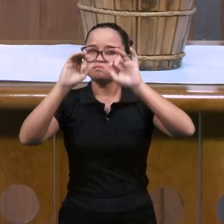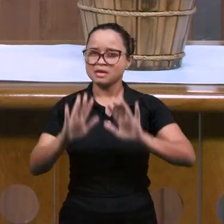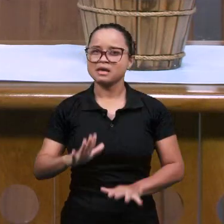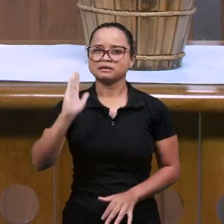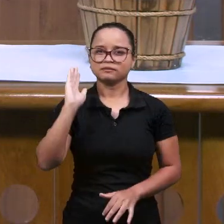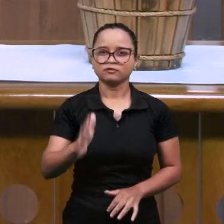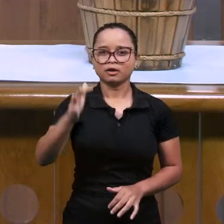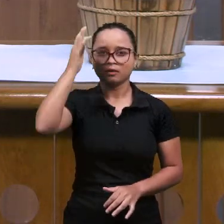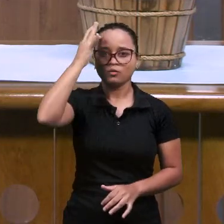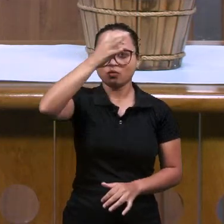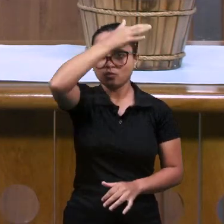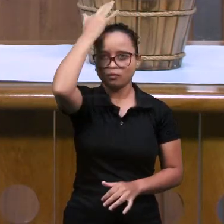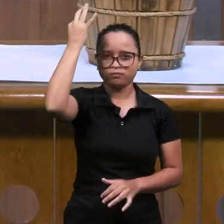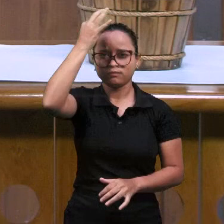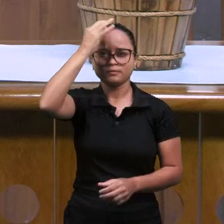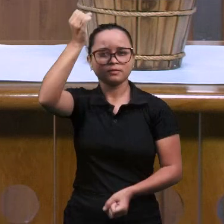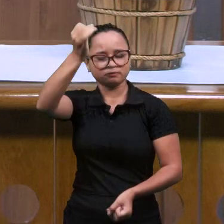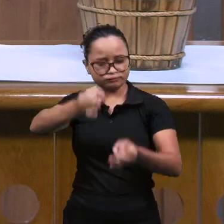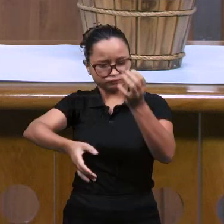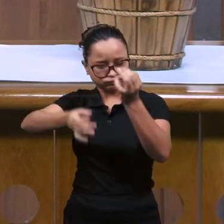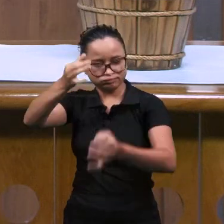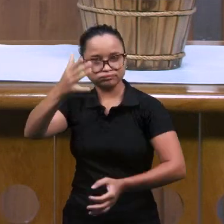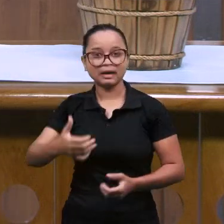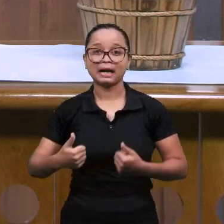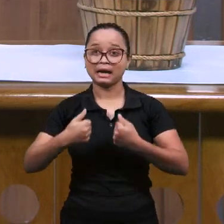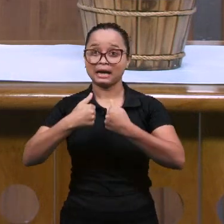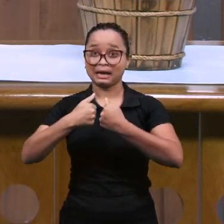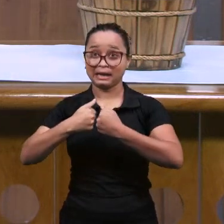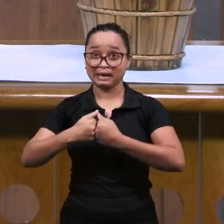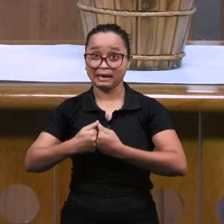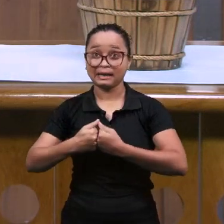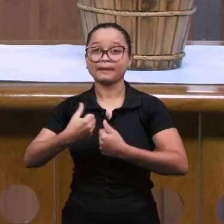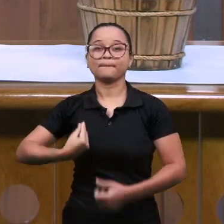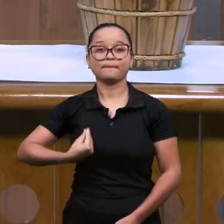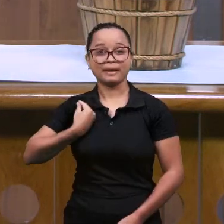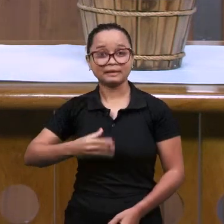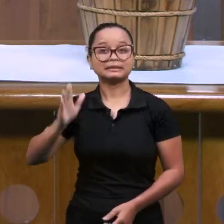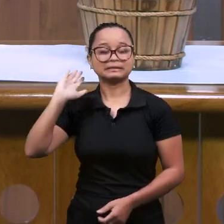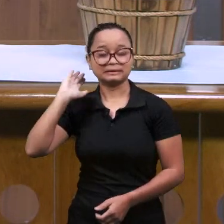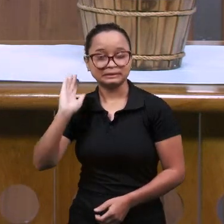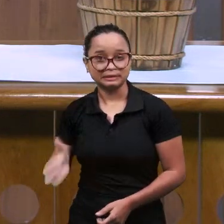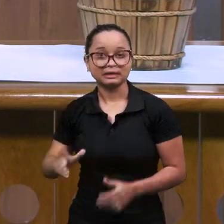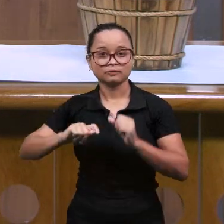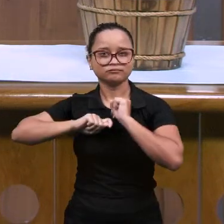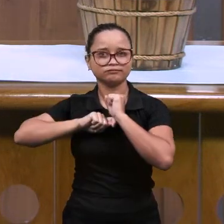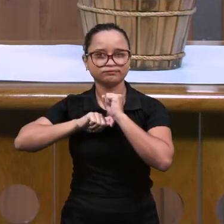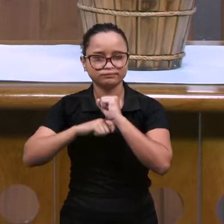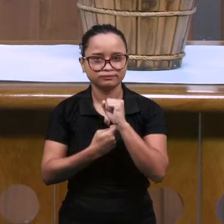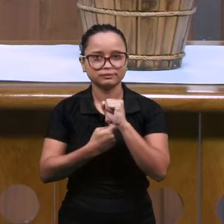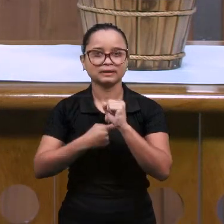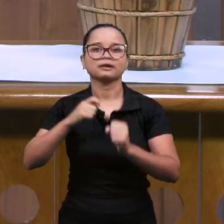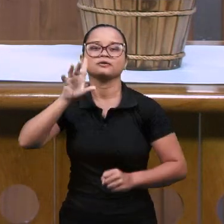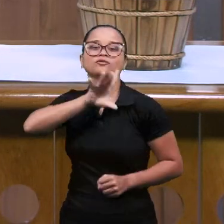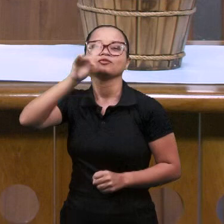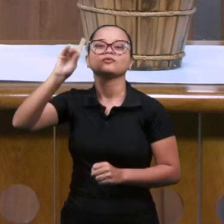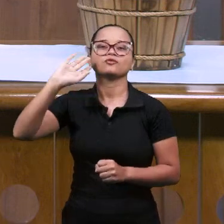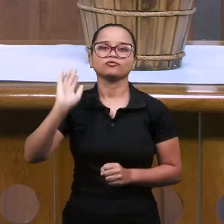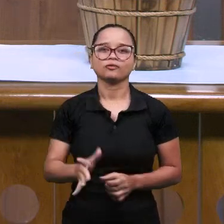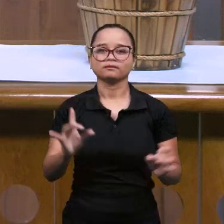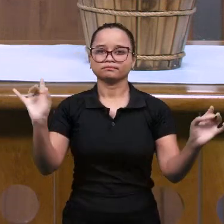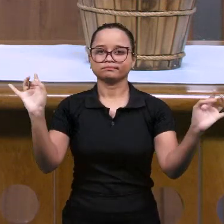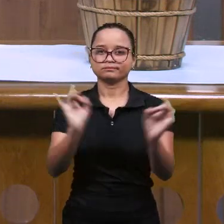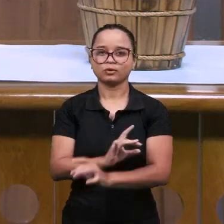là, les vestments de l'Esprit sont là, l'arche, elle est présente. Donc les mystères de Dieu sont à notre disposition en ce moment